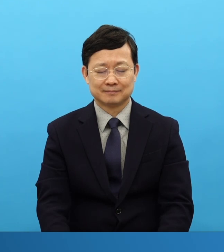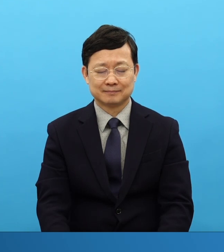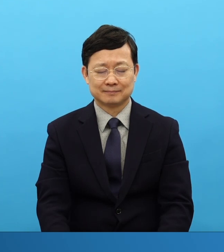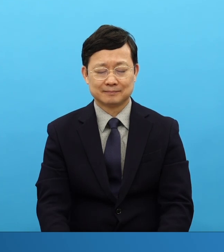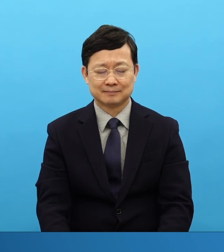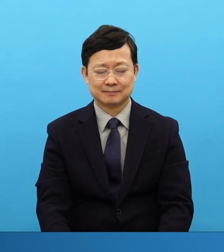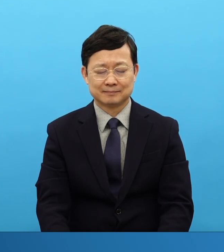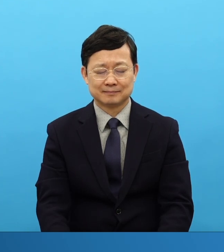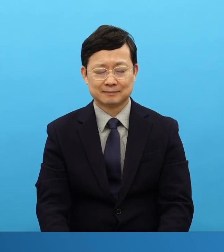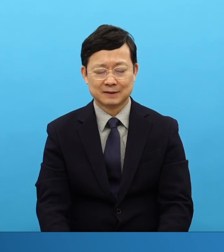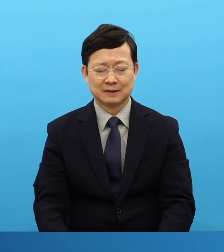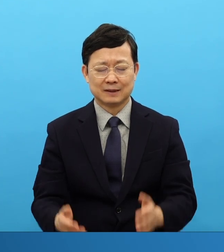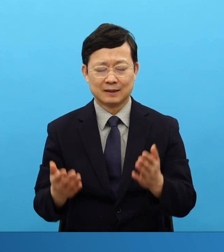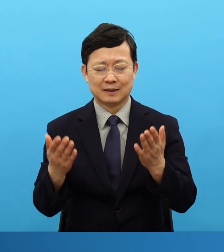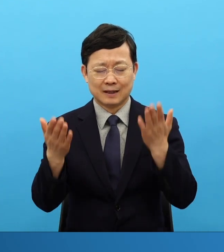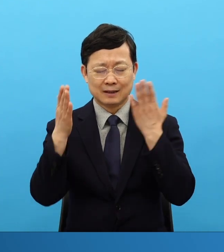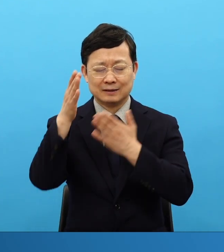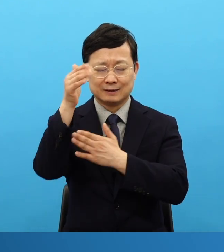우리 원장님께